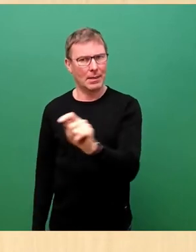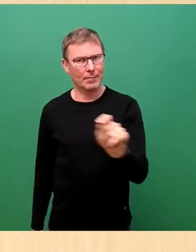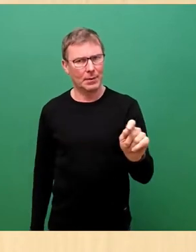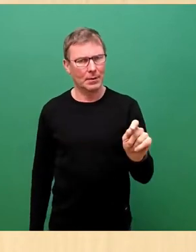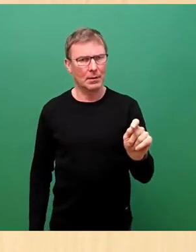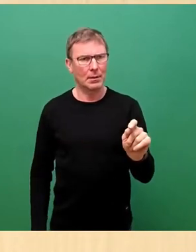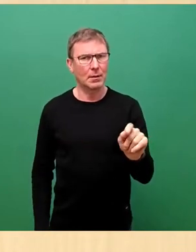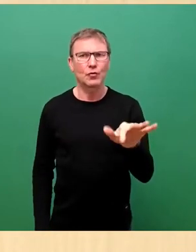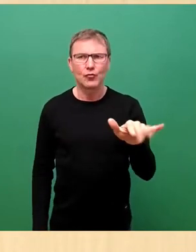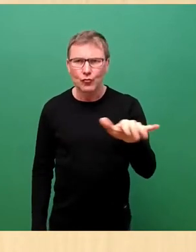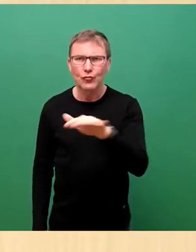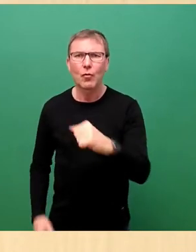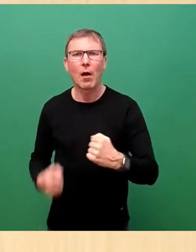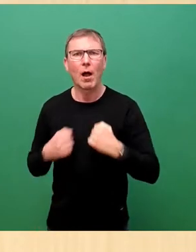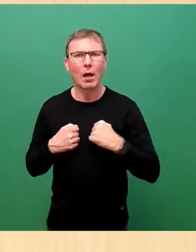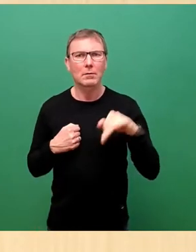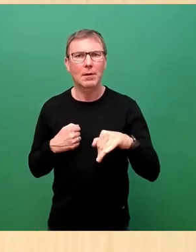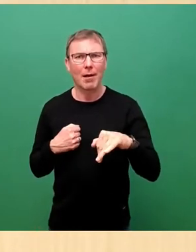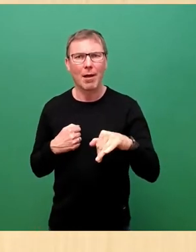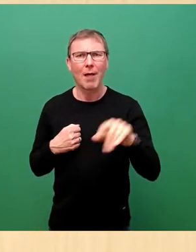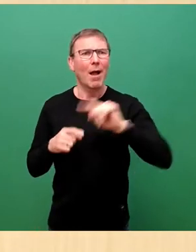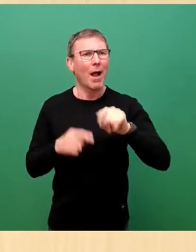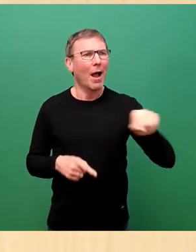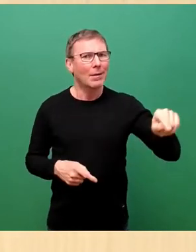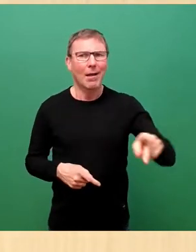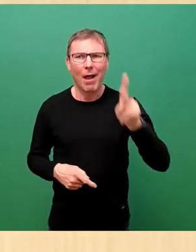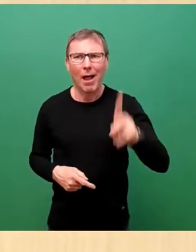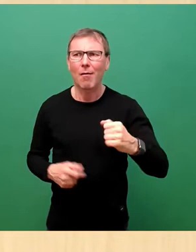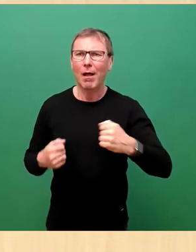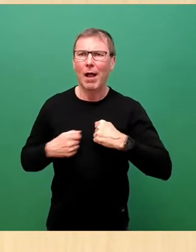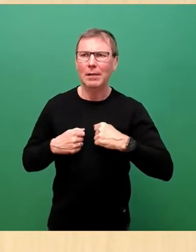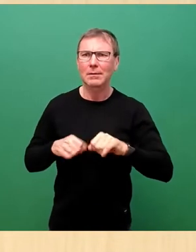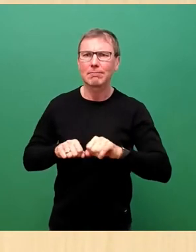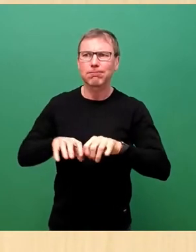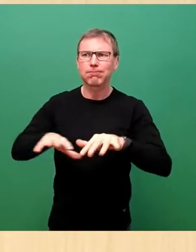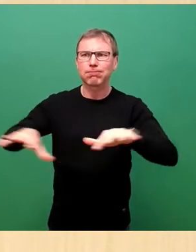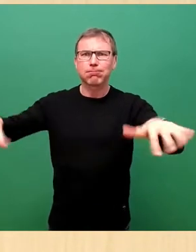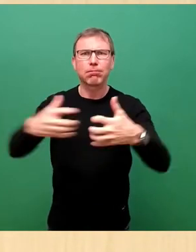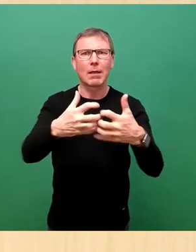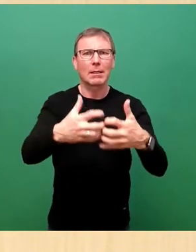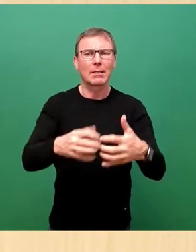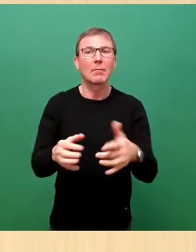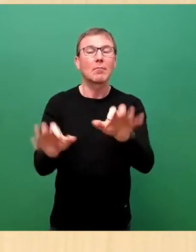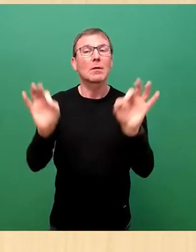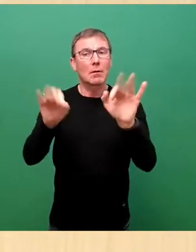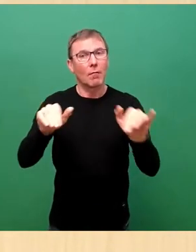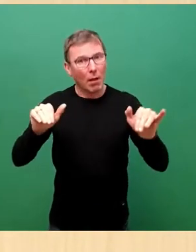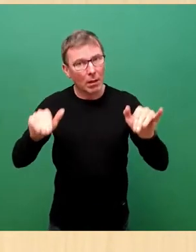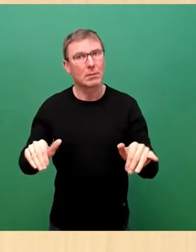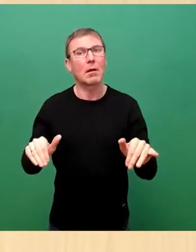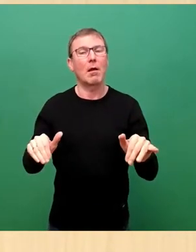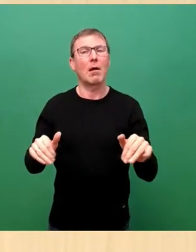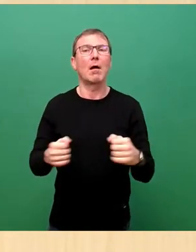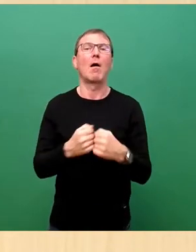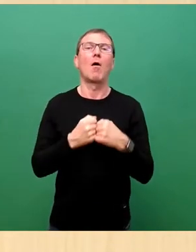die Angst vor einem Flächenbrand. Es besteht die Gefahr eines großen Krieges